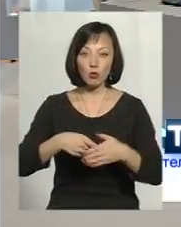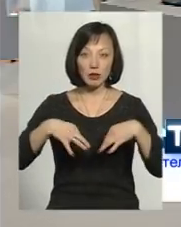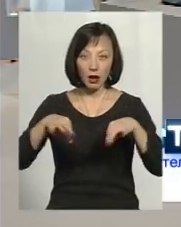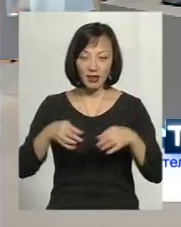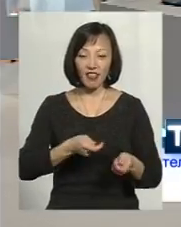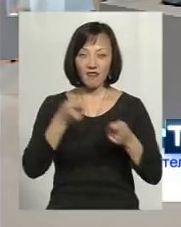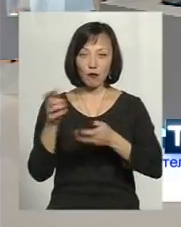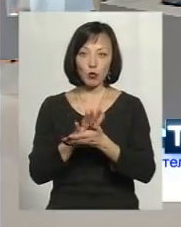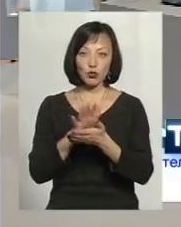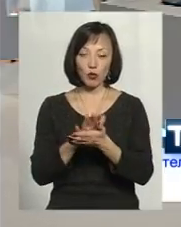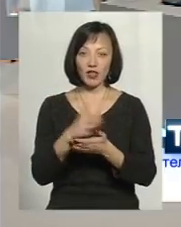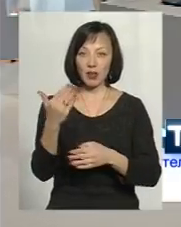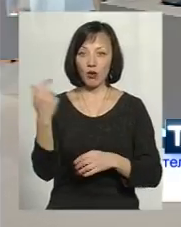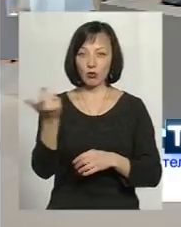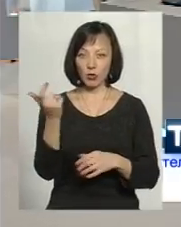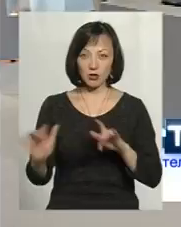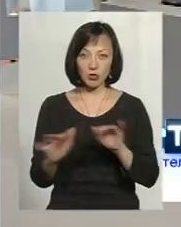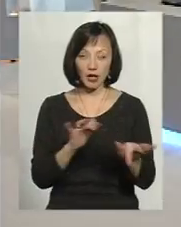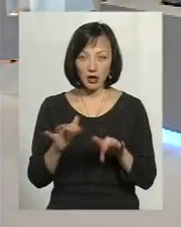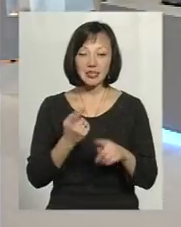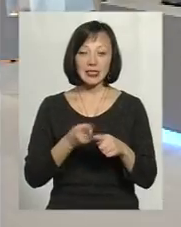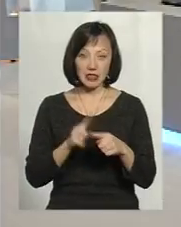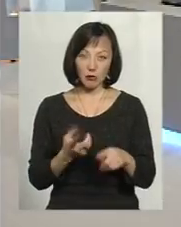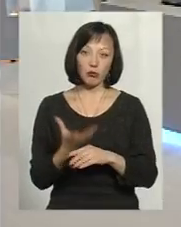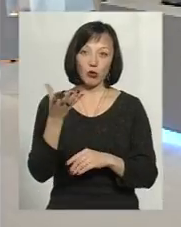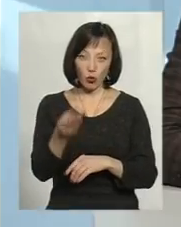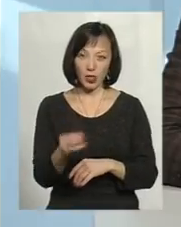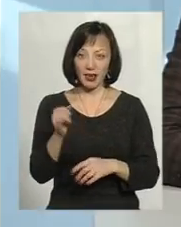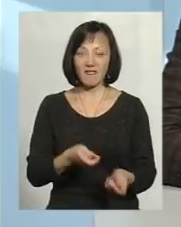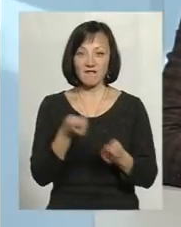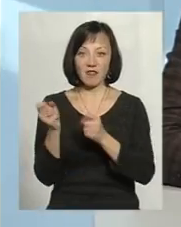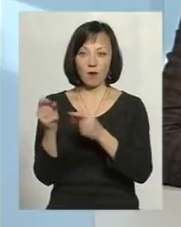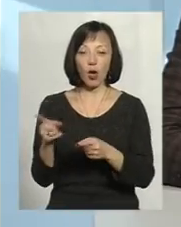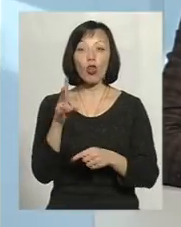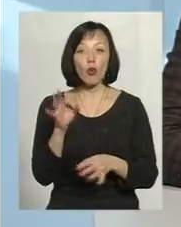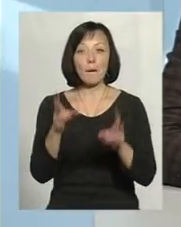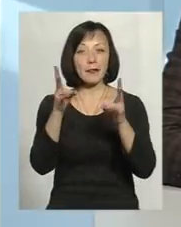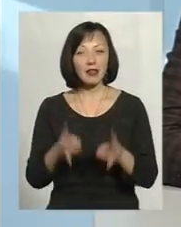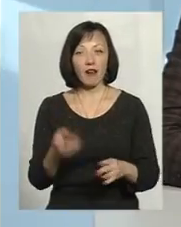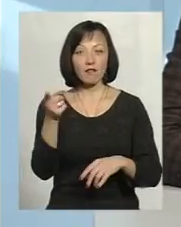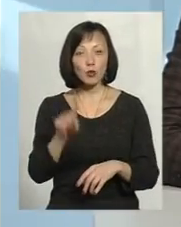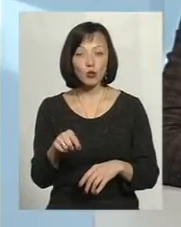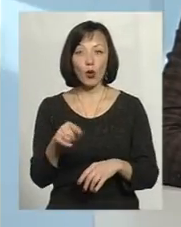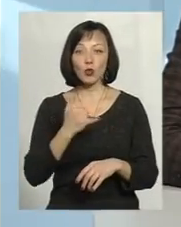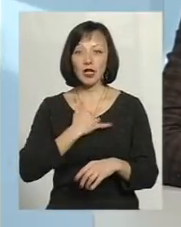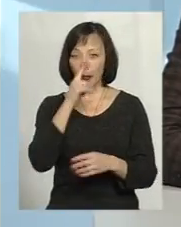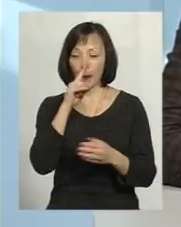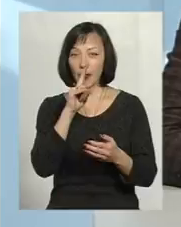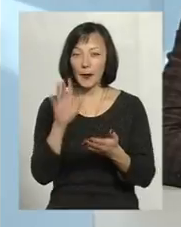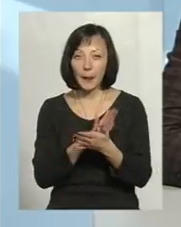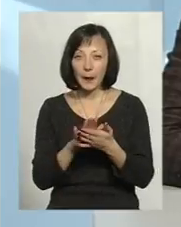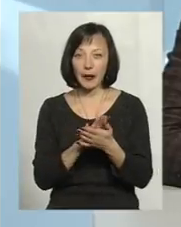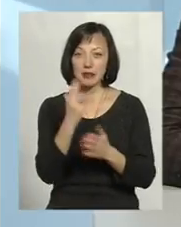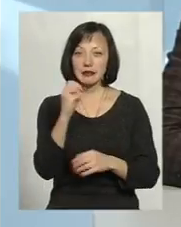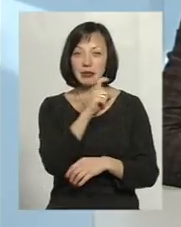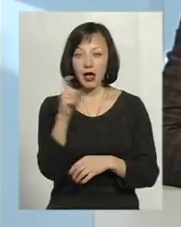відходів, які є наслідком їхньої господарської діяльності, і за це проплачують і вивозять. Ну, але біда, скажімо так, в іншому, в наших нелегальних цехах,